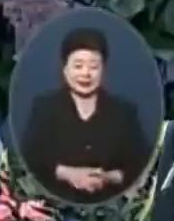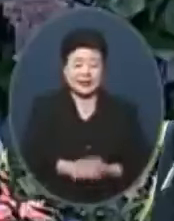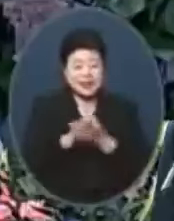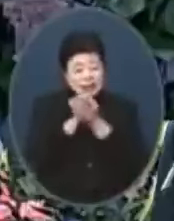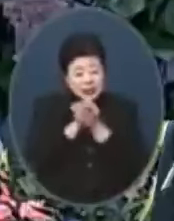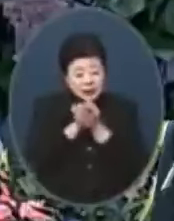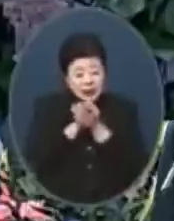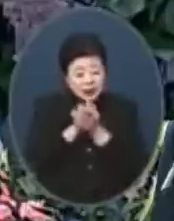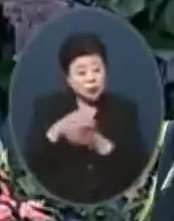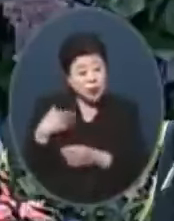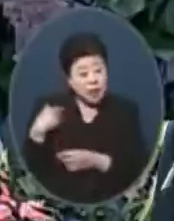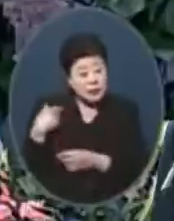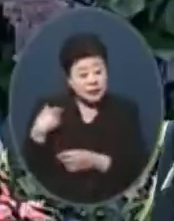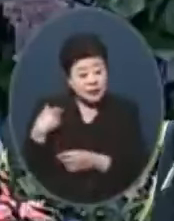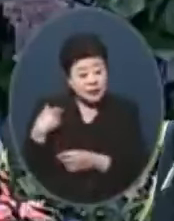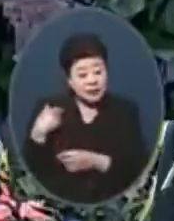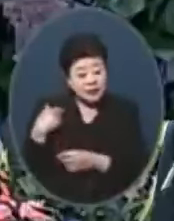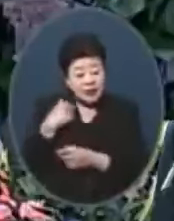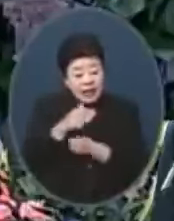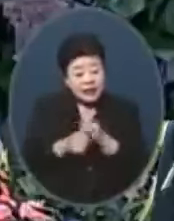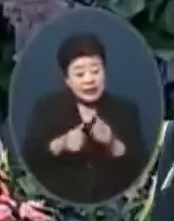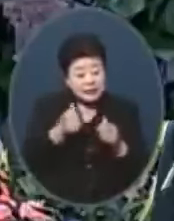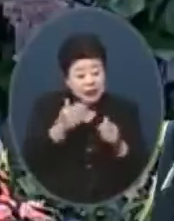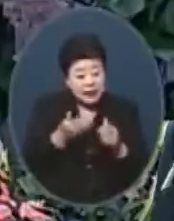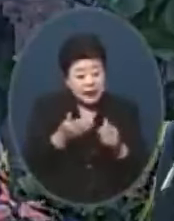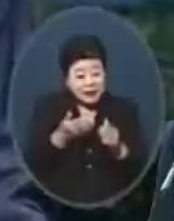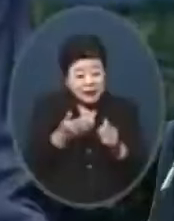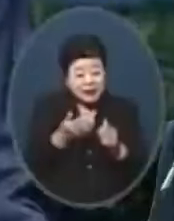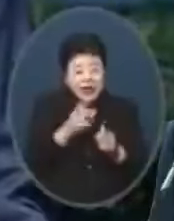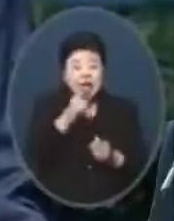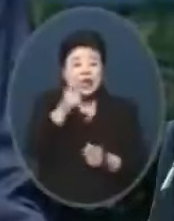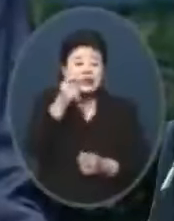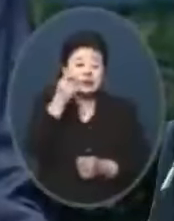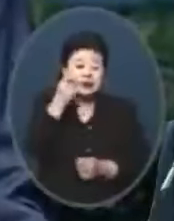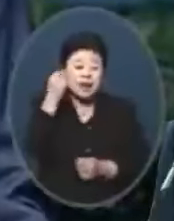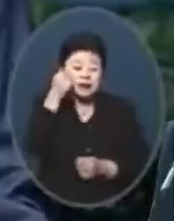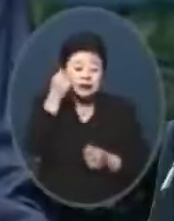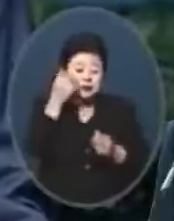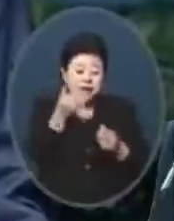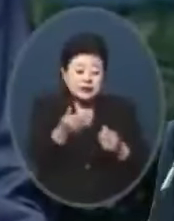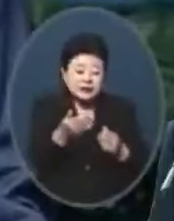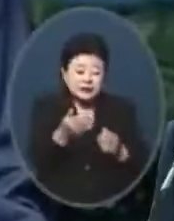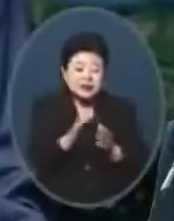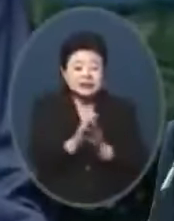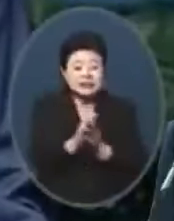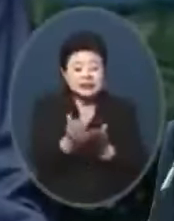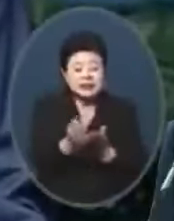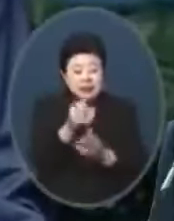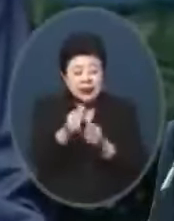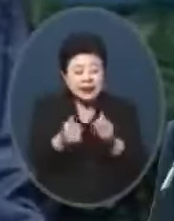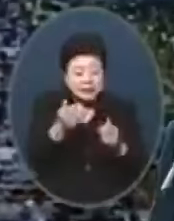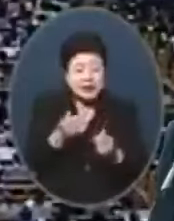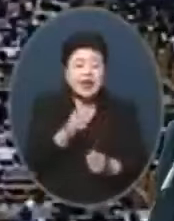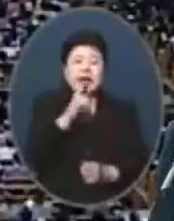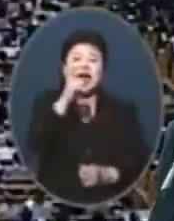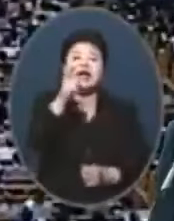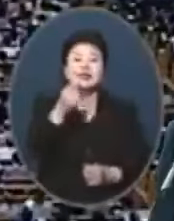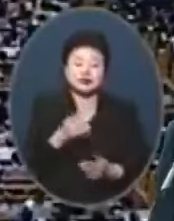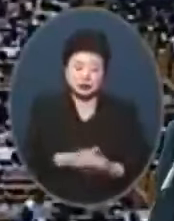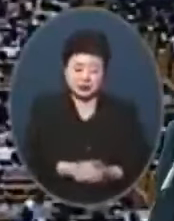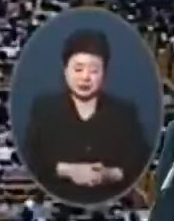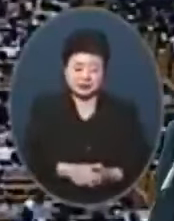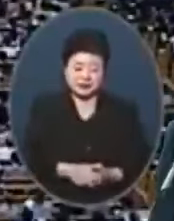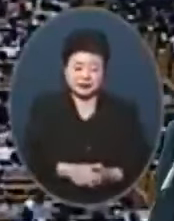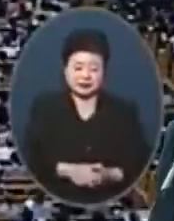기도할 줄 몰라서 하나님께 아뢰지 못한 것은 성령이 직접 하나님 앞에 아뢰어 주신다고 말씀하는